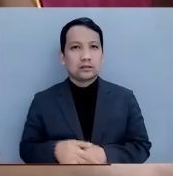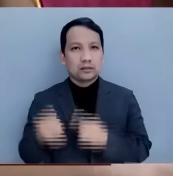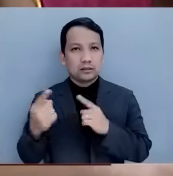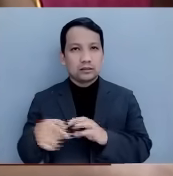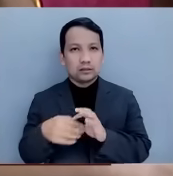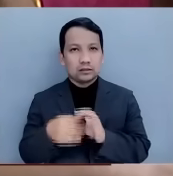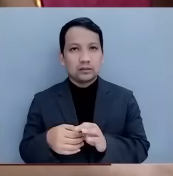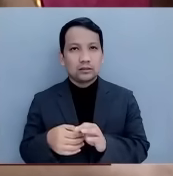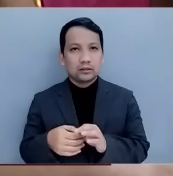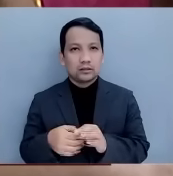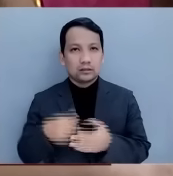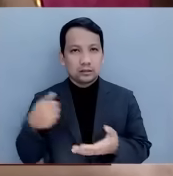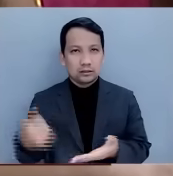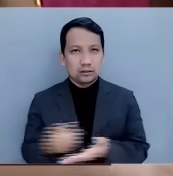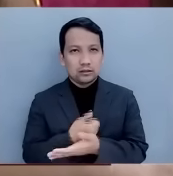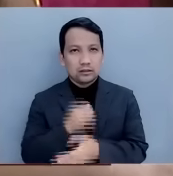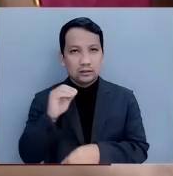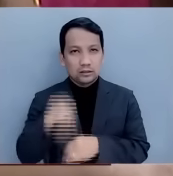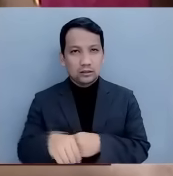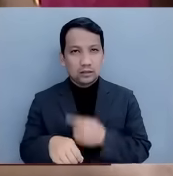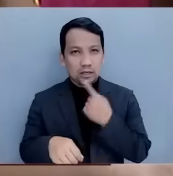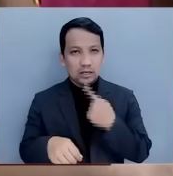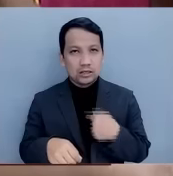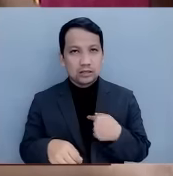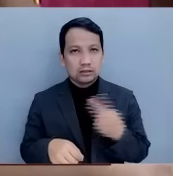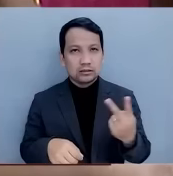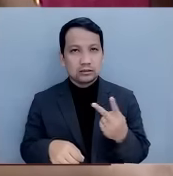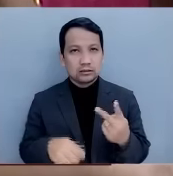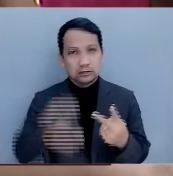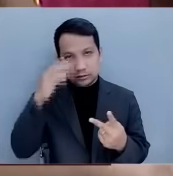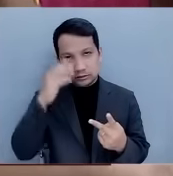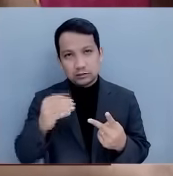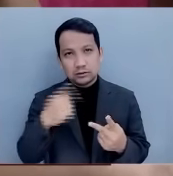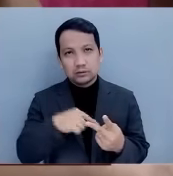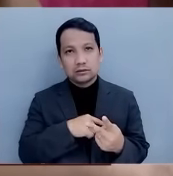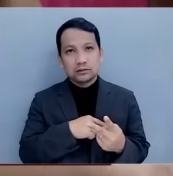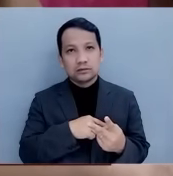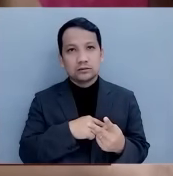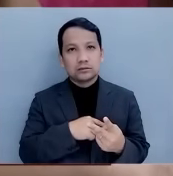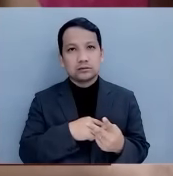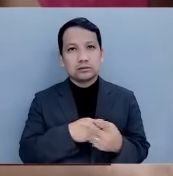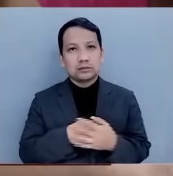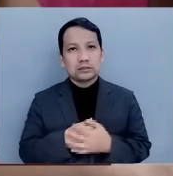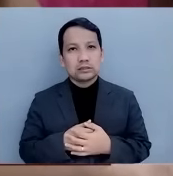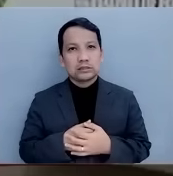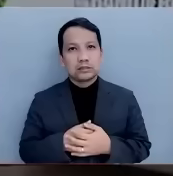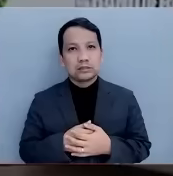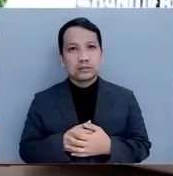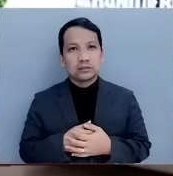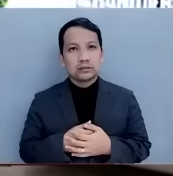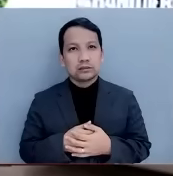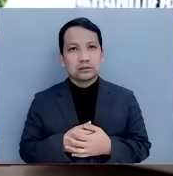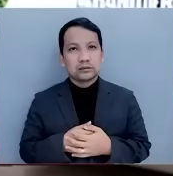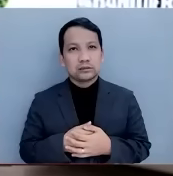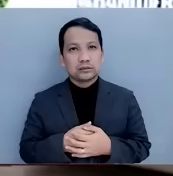Sobrang pagsisisi po. Sa nangyari po sa amin 2, patas naman po namin ginusto yun. No comment na po.